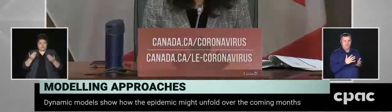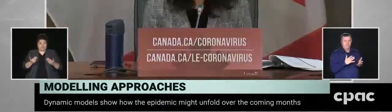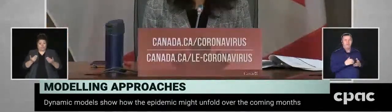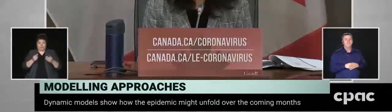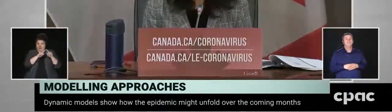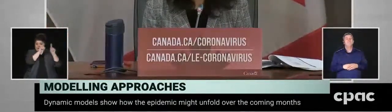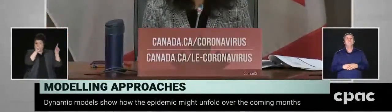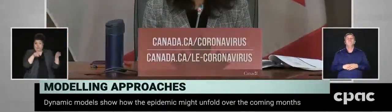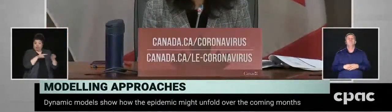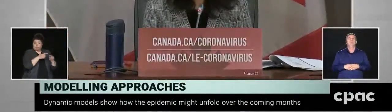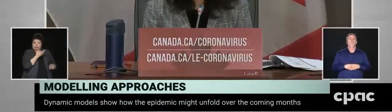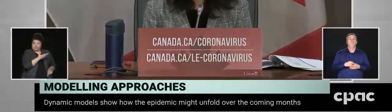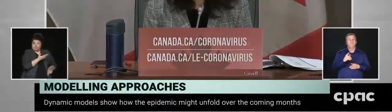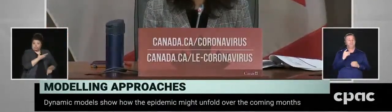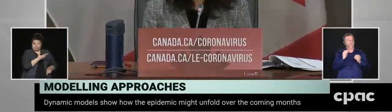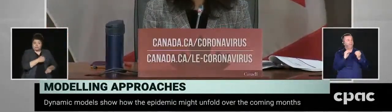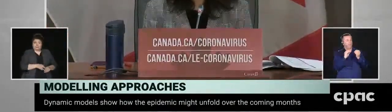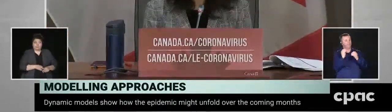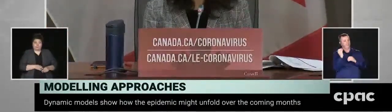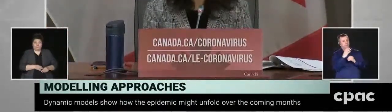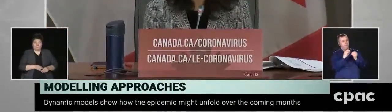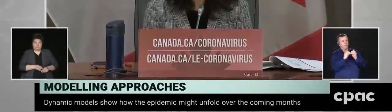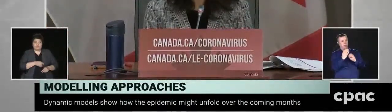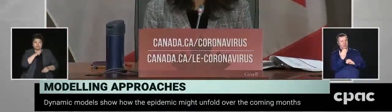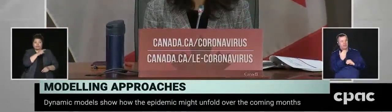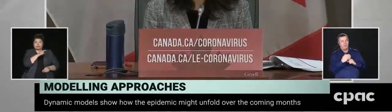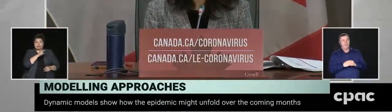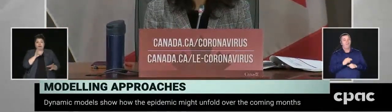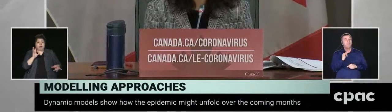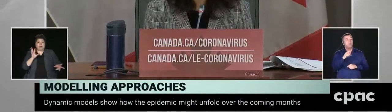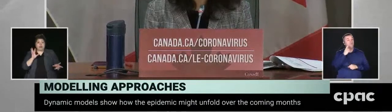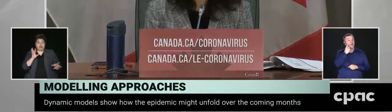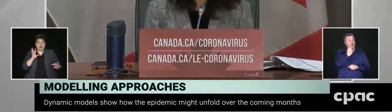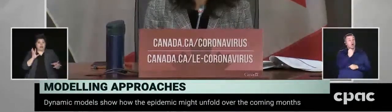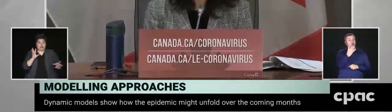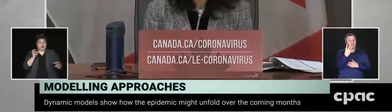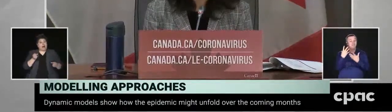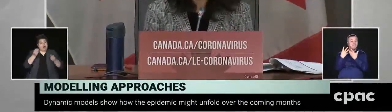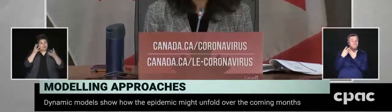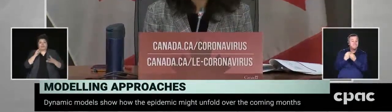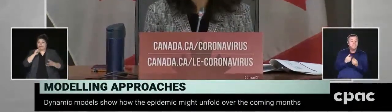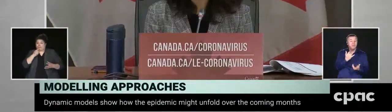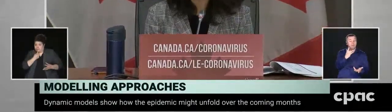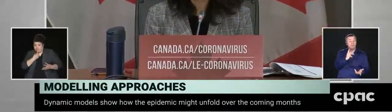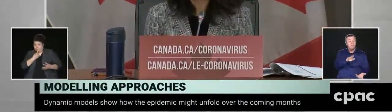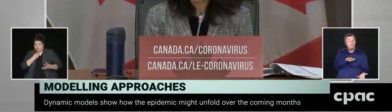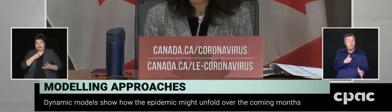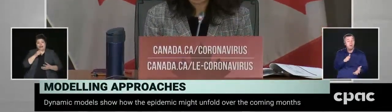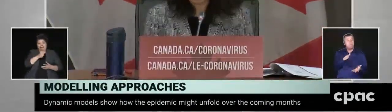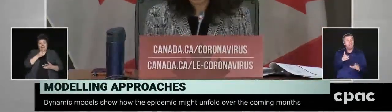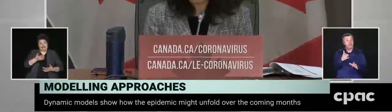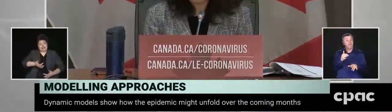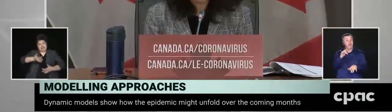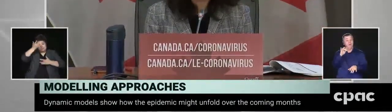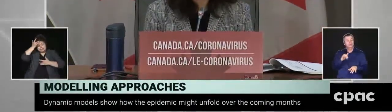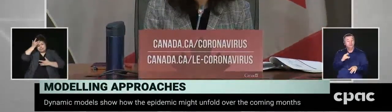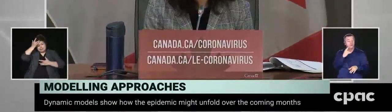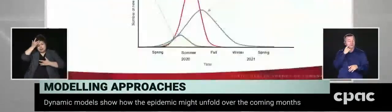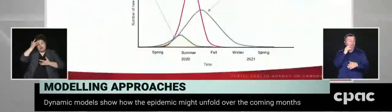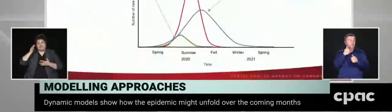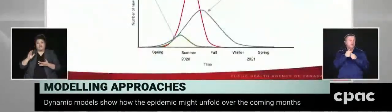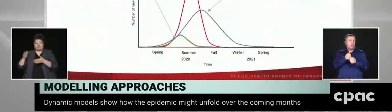This slide shows the cumulative severe outcomes, critical illness resulting in death, for the three different